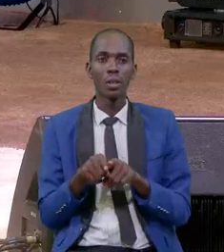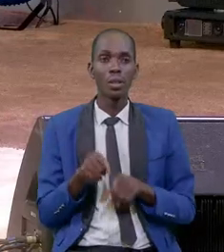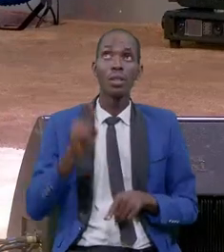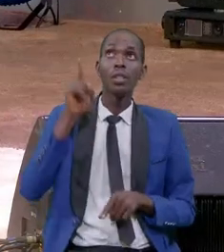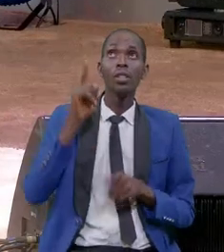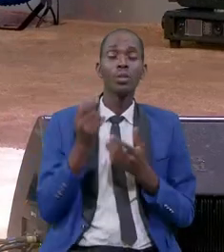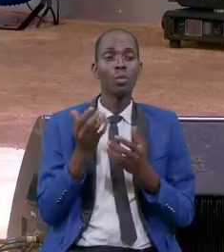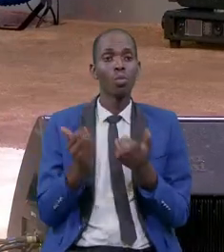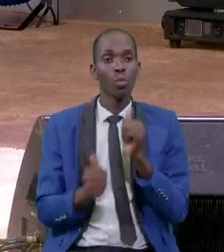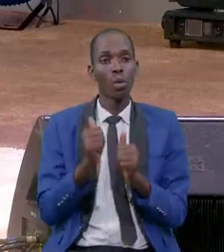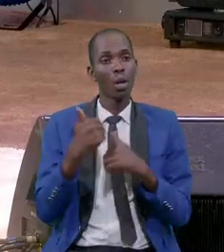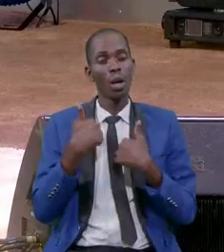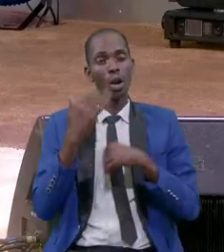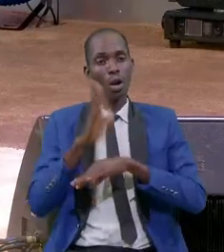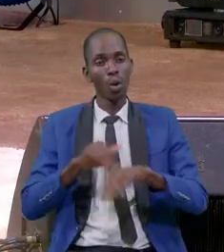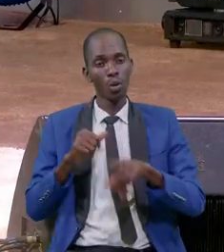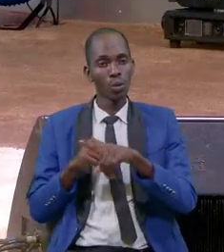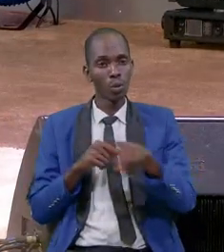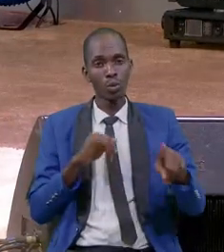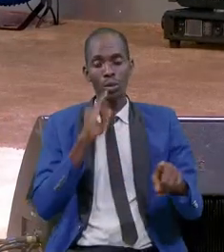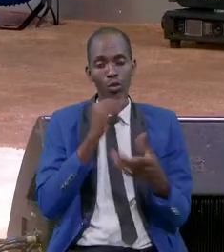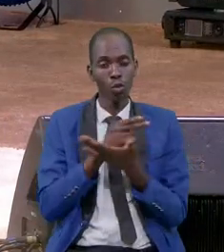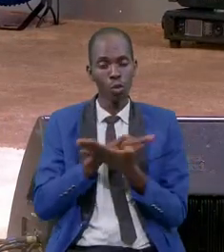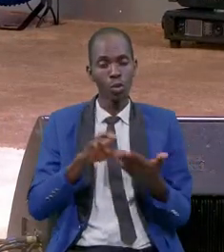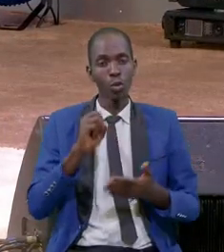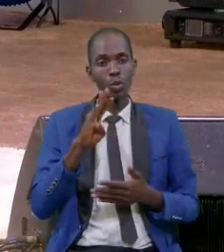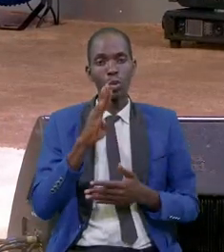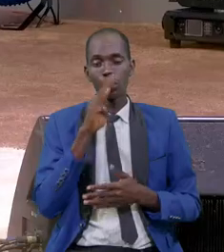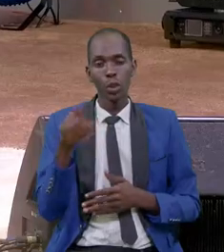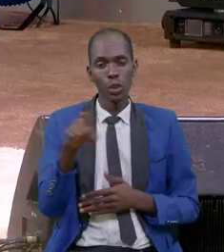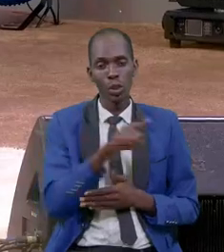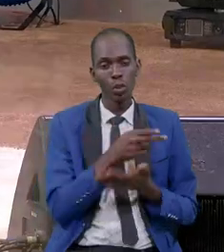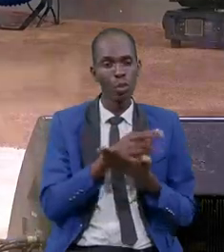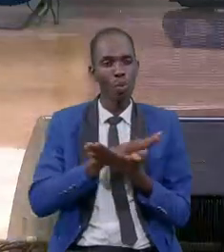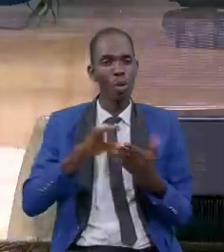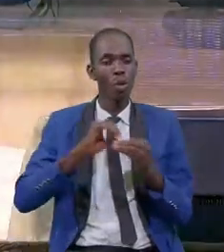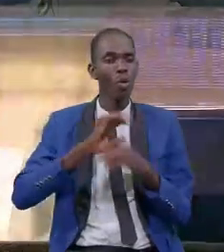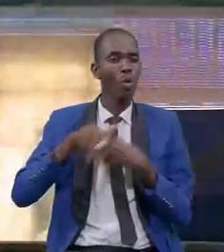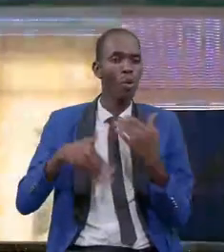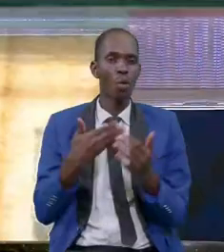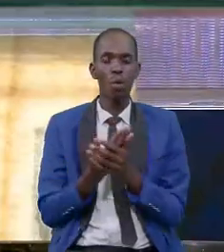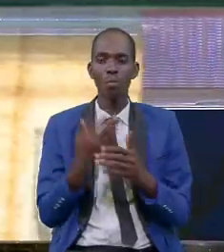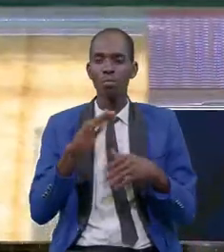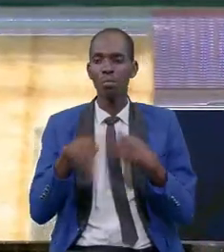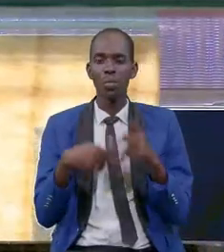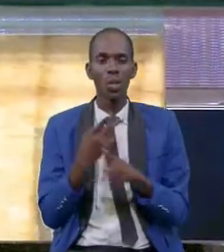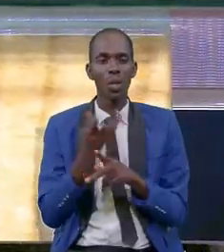Mais puisque celui qui vous a appelé est saint, vous aussi soyez saints dans toute votre conduite.